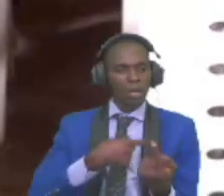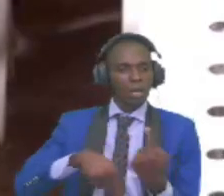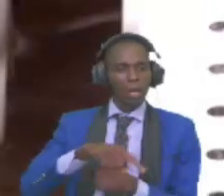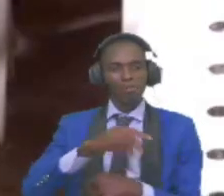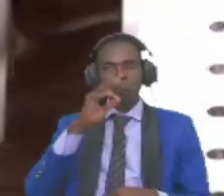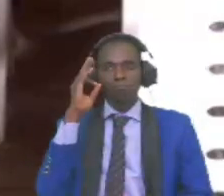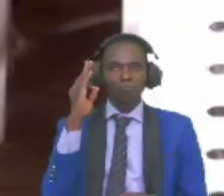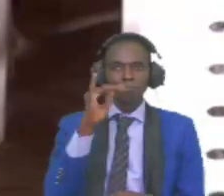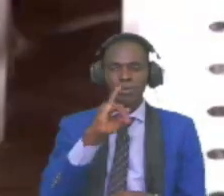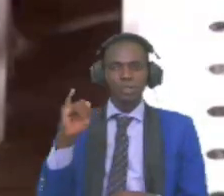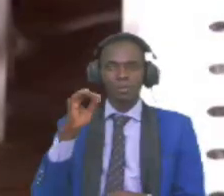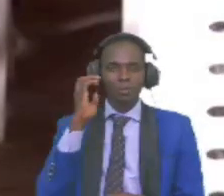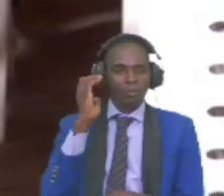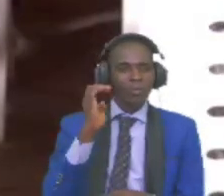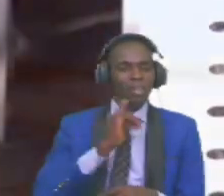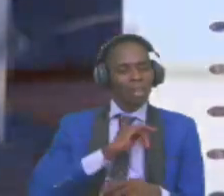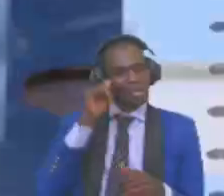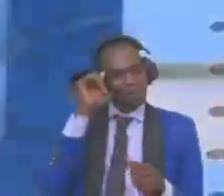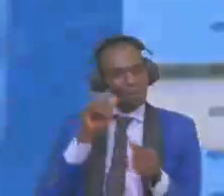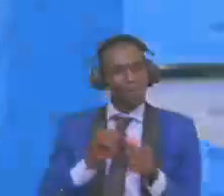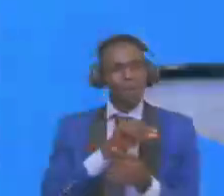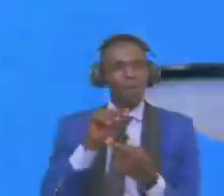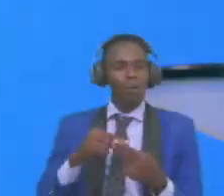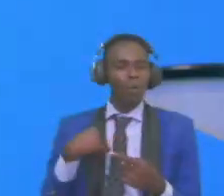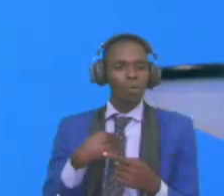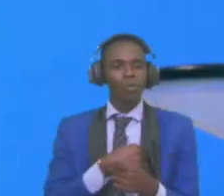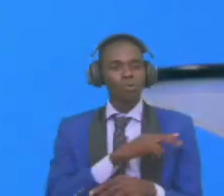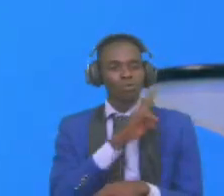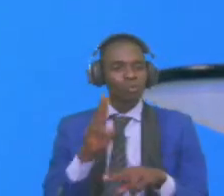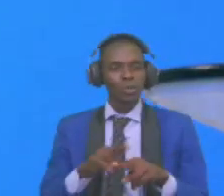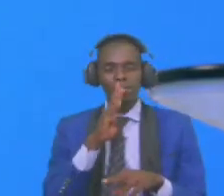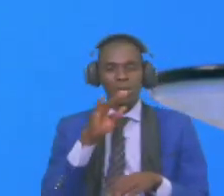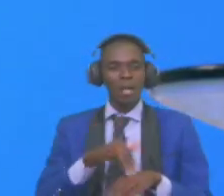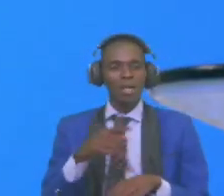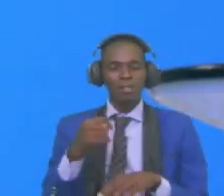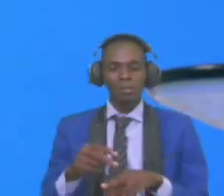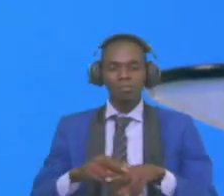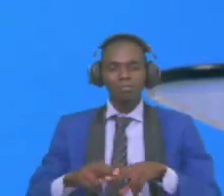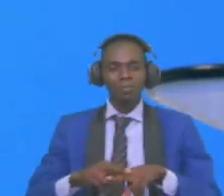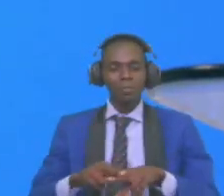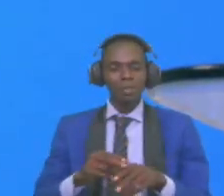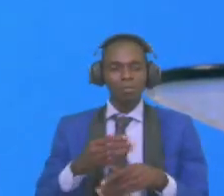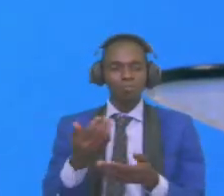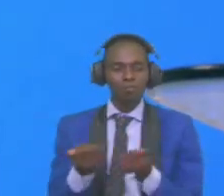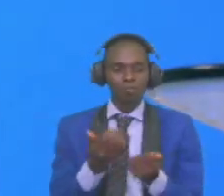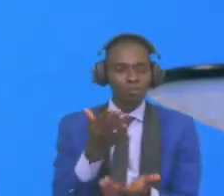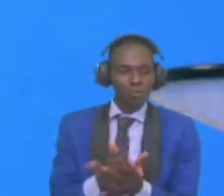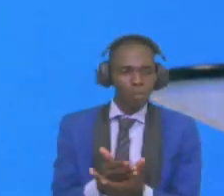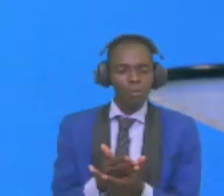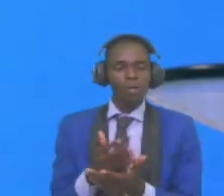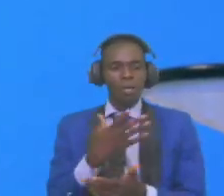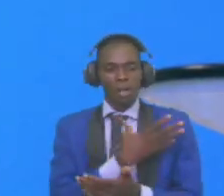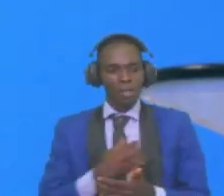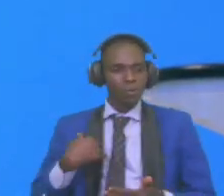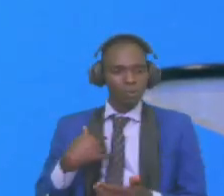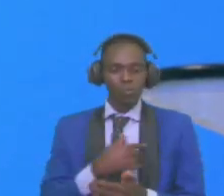chaque cas du ce ont réveillé les érables vous lorsqu'on se tenait à chaque arrêt de bus à